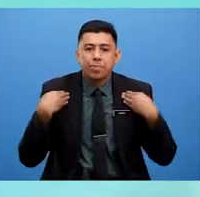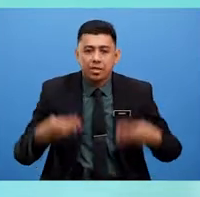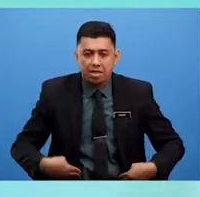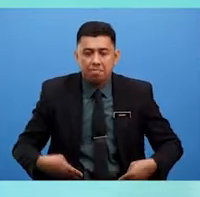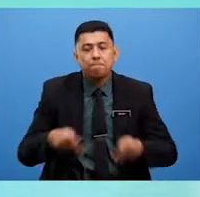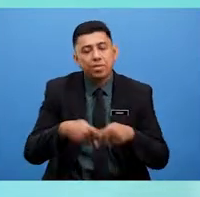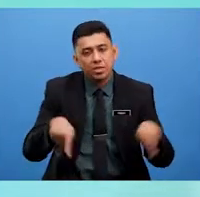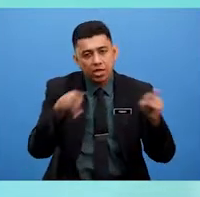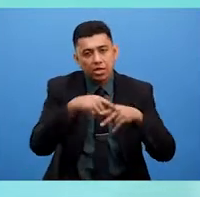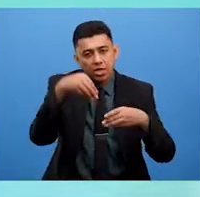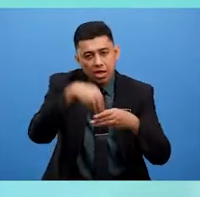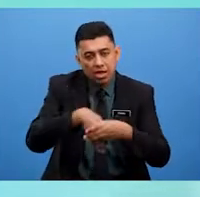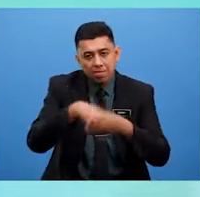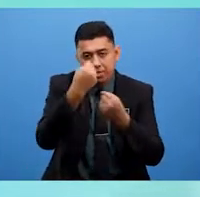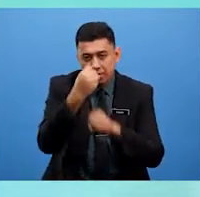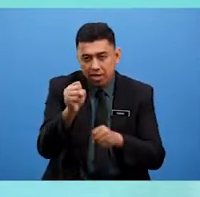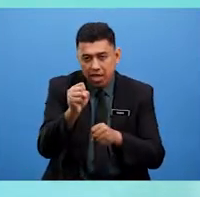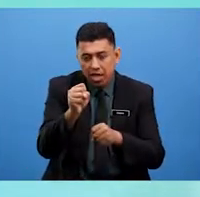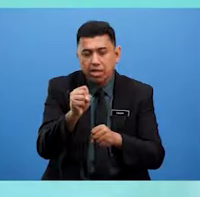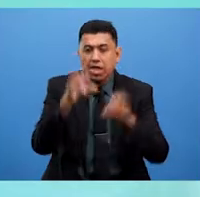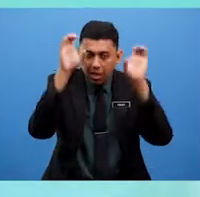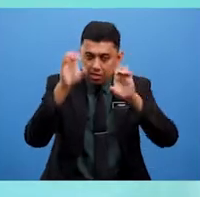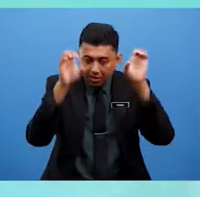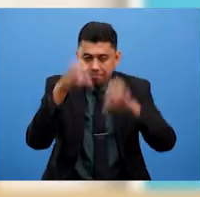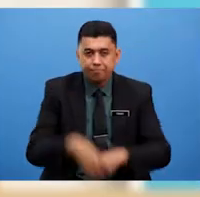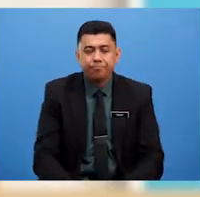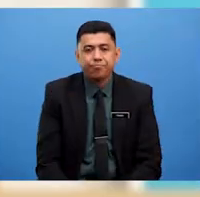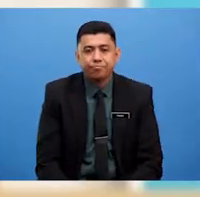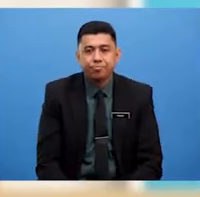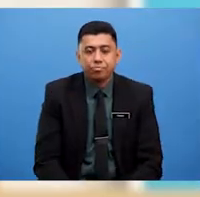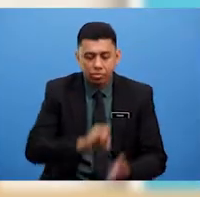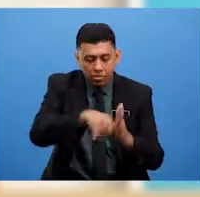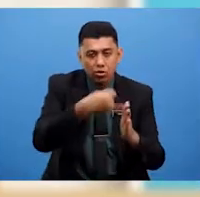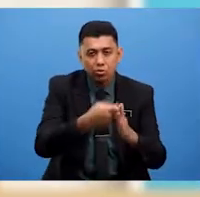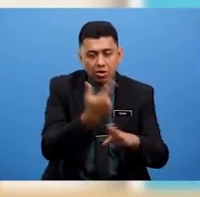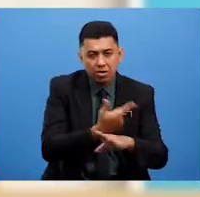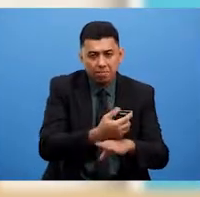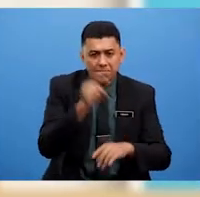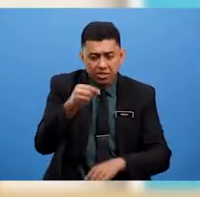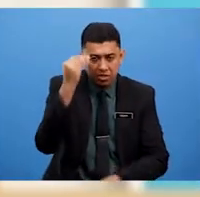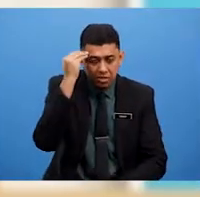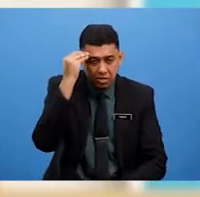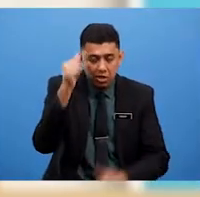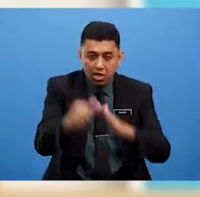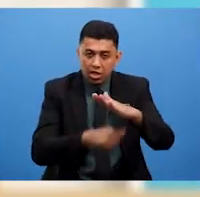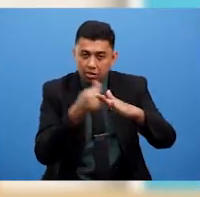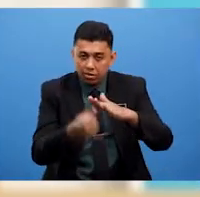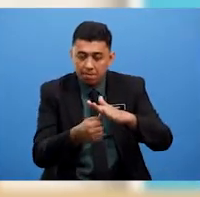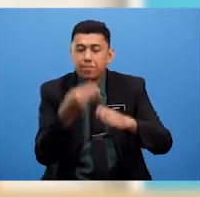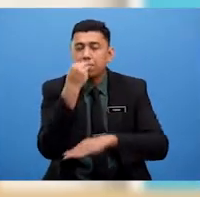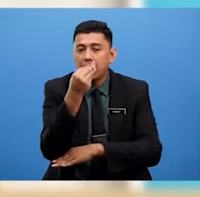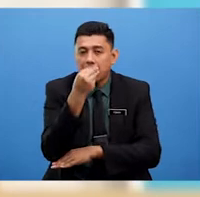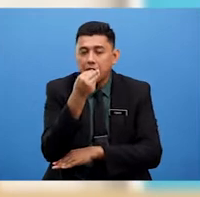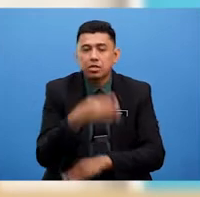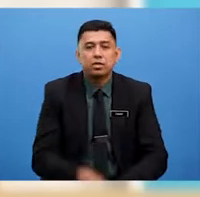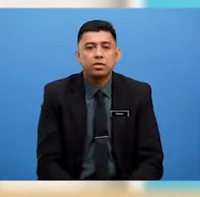juga penting dalam persediaan fizikal atlet. Jurulatih juga perlu ada pengetahuan asas berkaitan